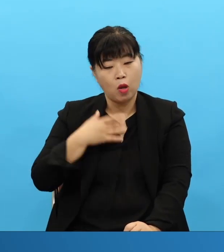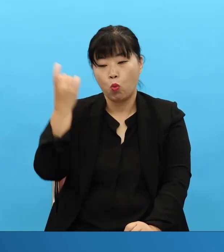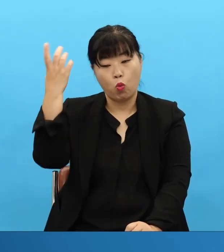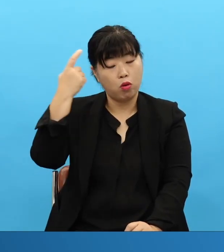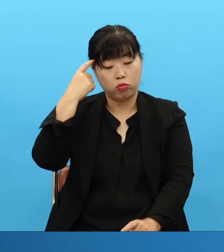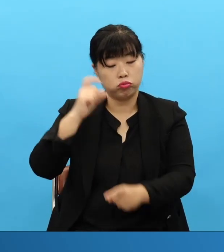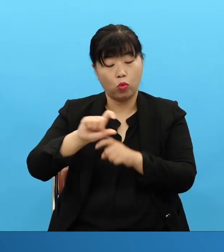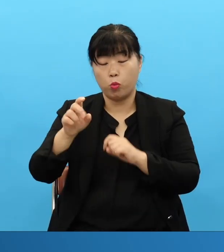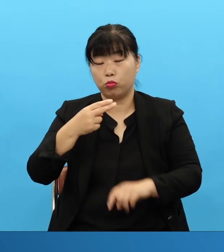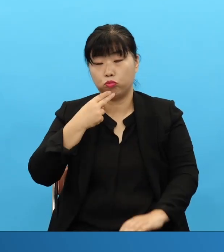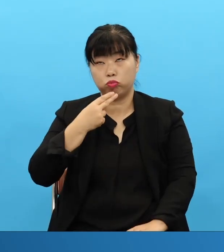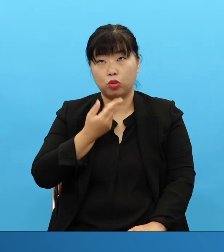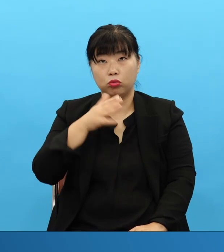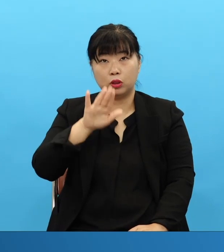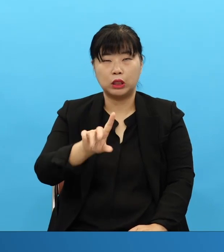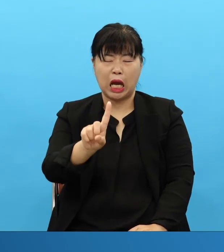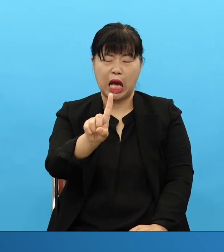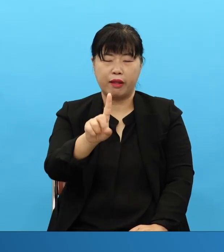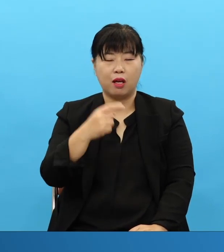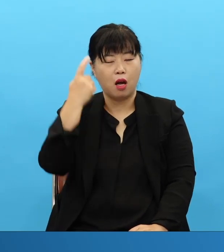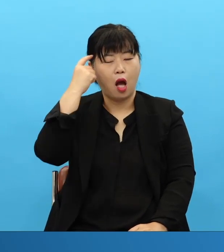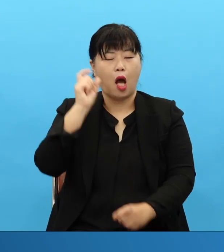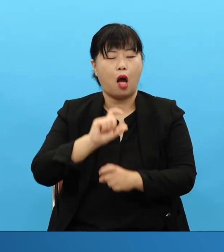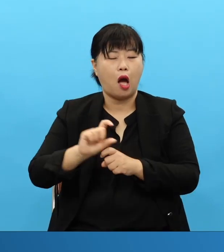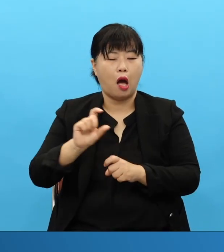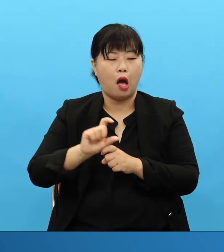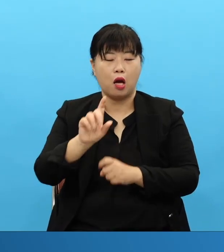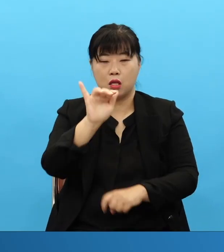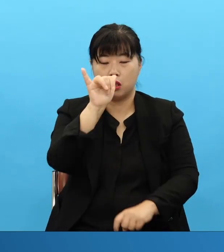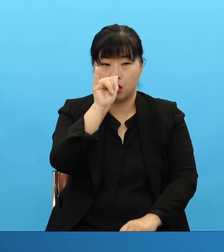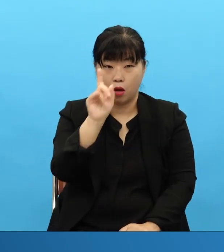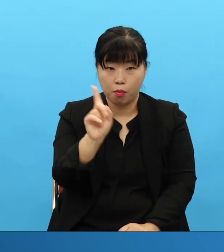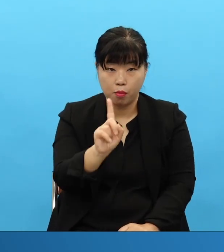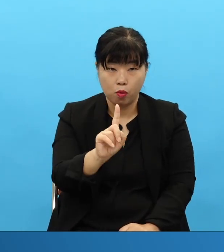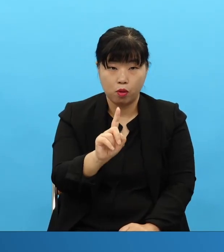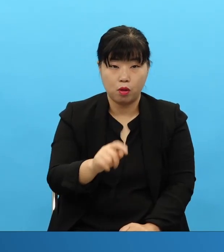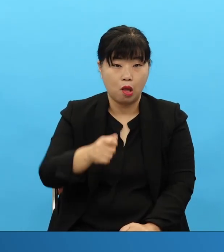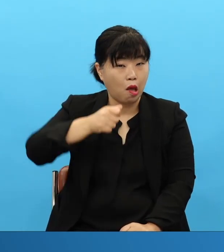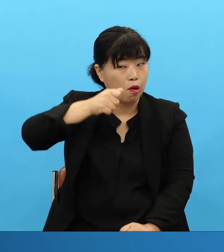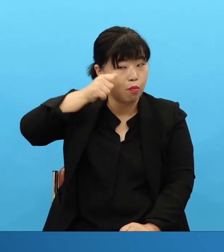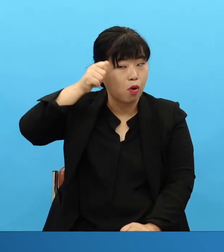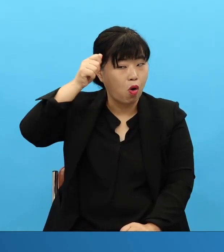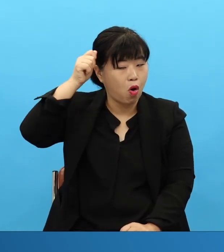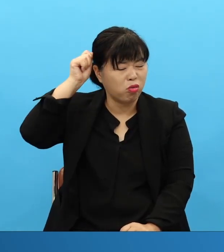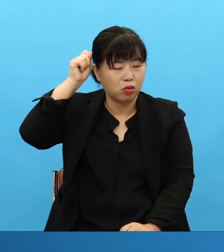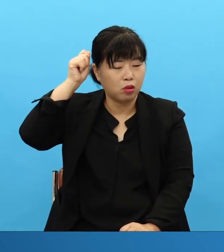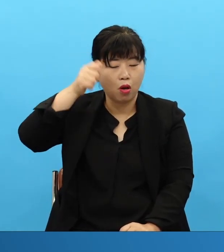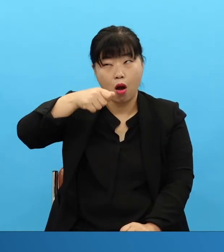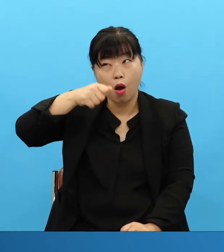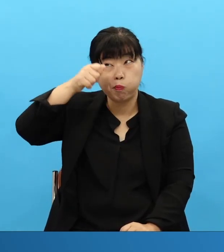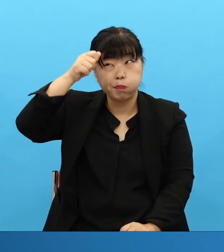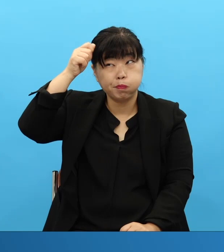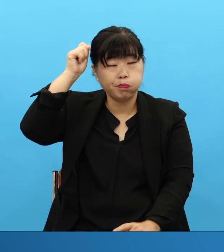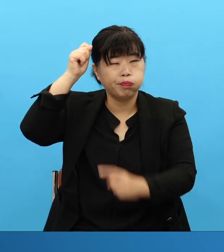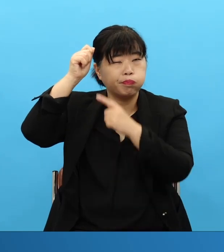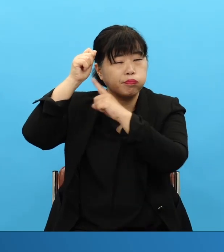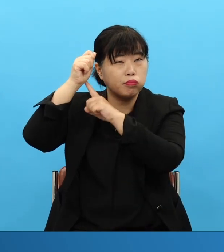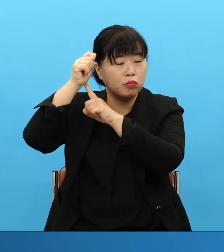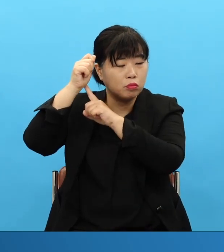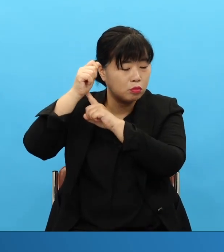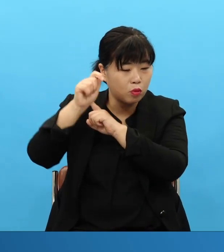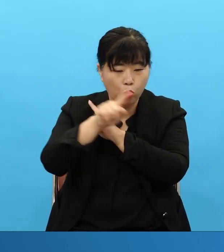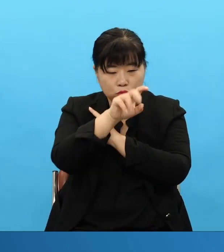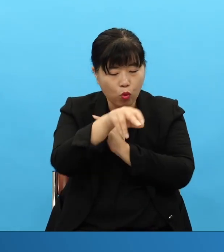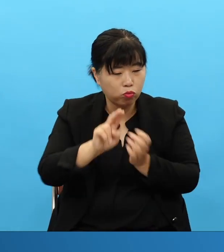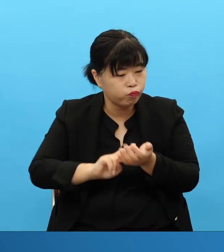someone who doesn't really have any worries, but I have this one very strange worry. 그게 뭐냐? What is 머리 that? 깎을 데가 없어. I have no place to cut my hair. 참 이상한 고민이지. It's a